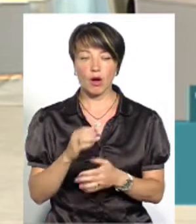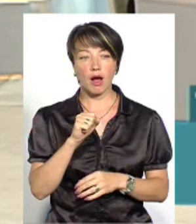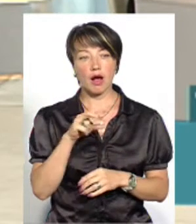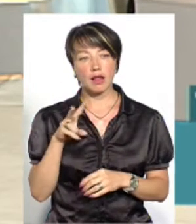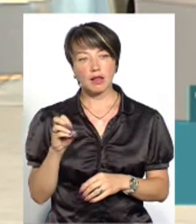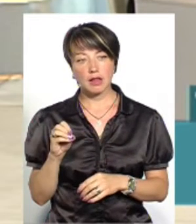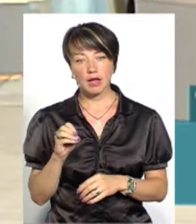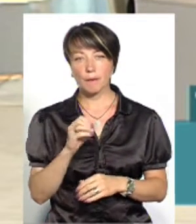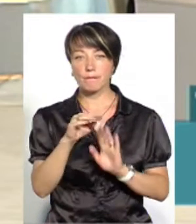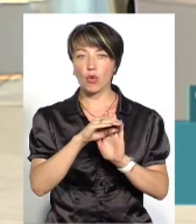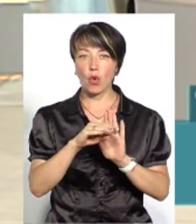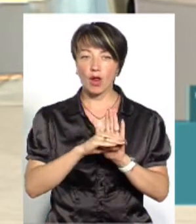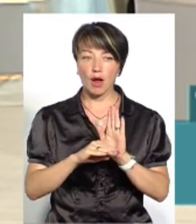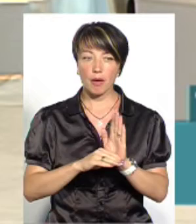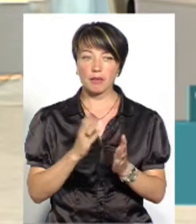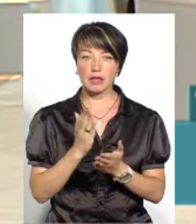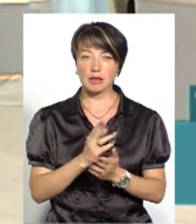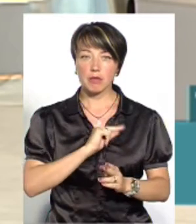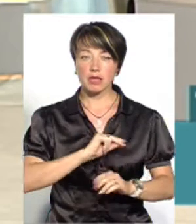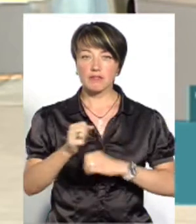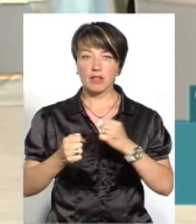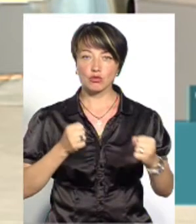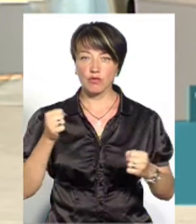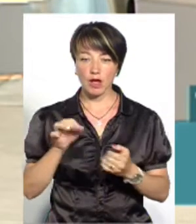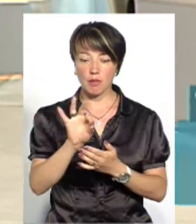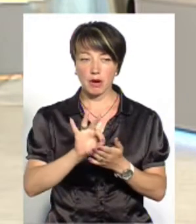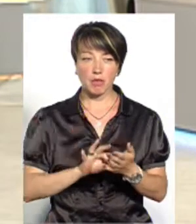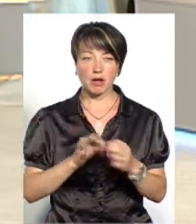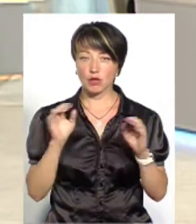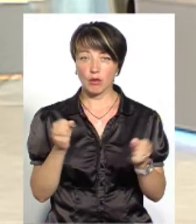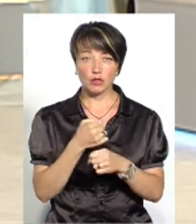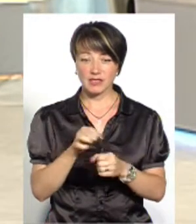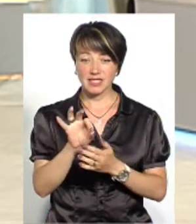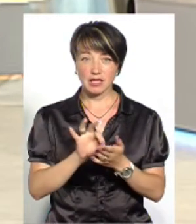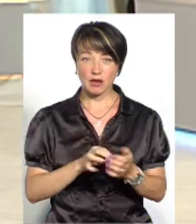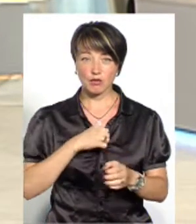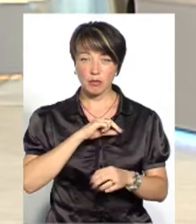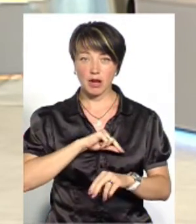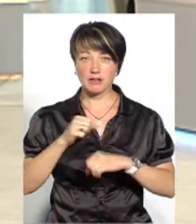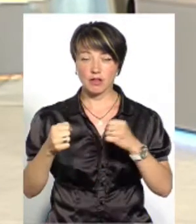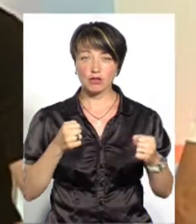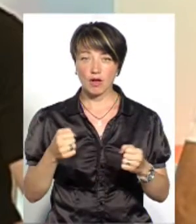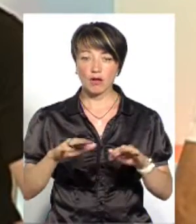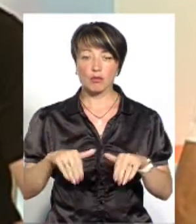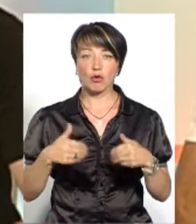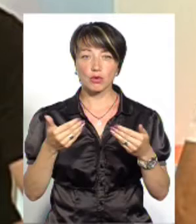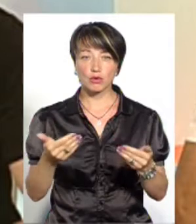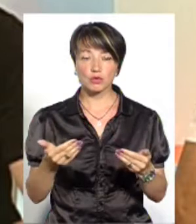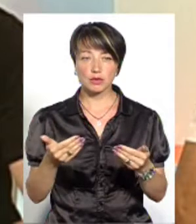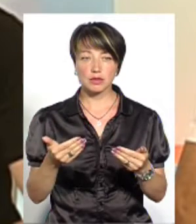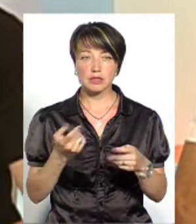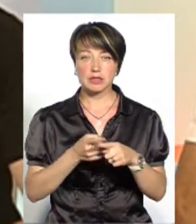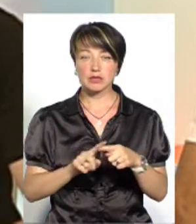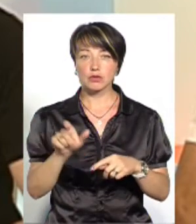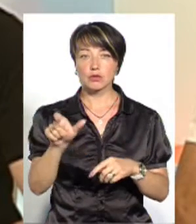Але ті програми, які в нас існують, це працевлаштування пряме. Якщо неможливе пряме працевлаштування, ми пропонуємо йому, цій